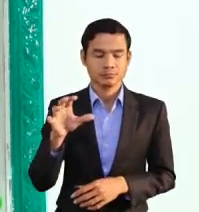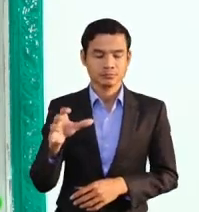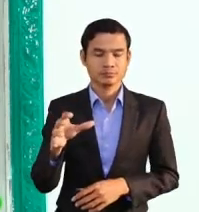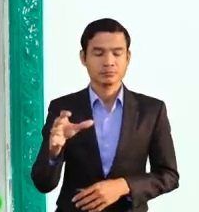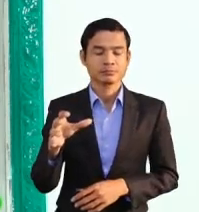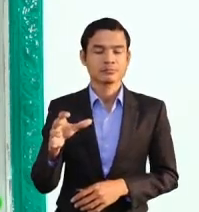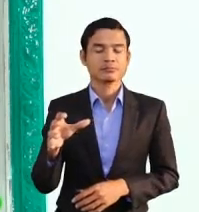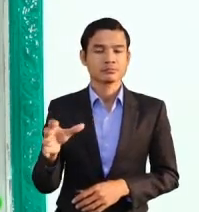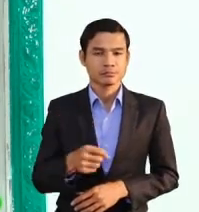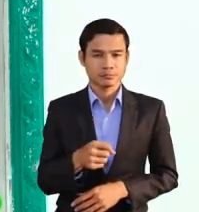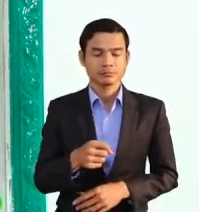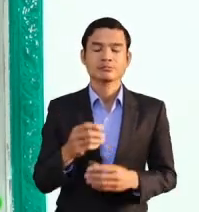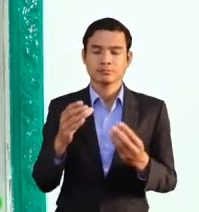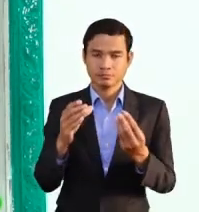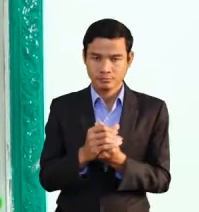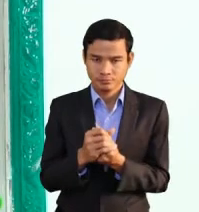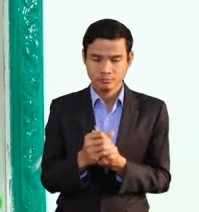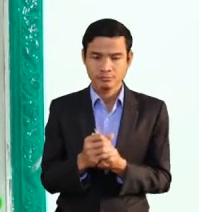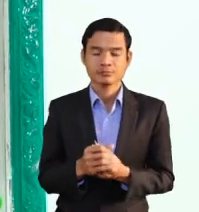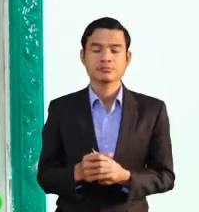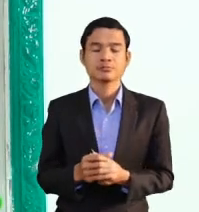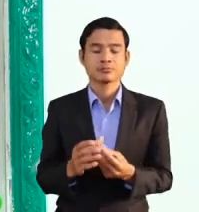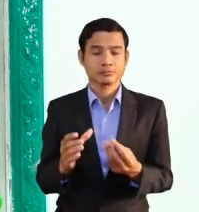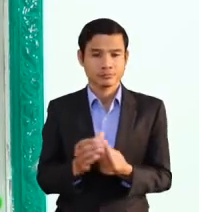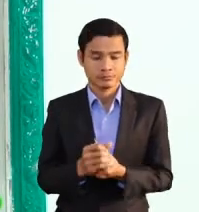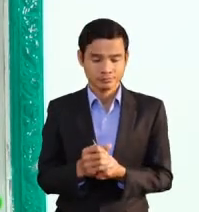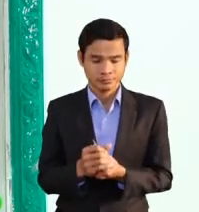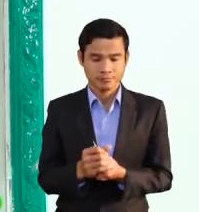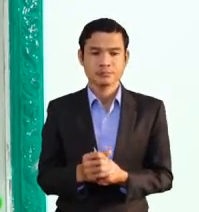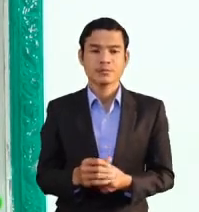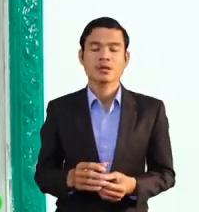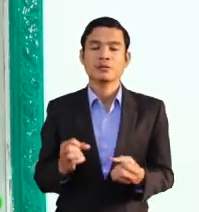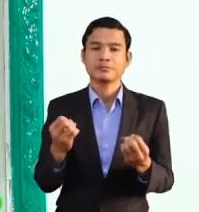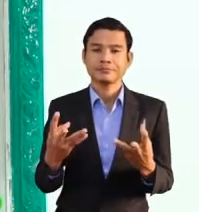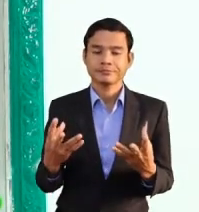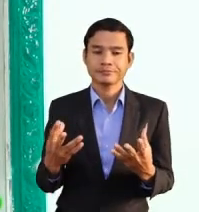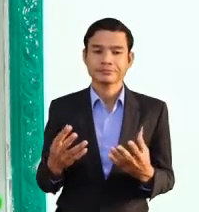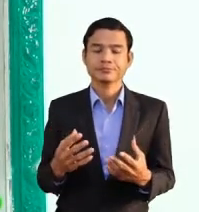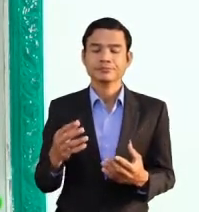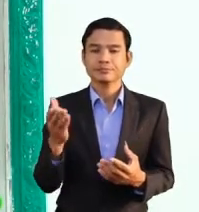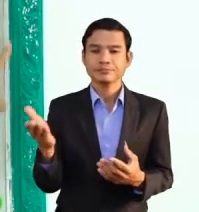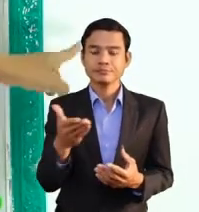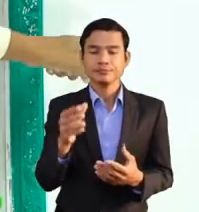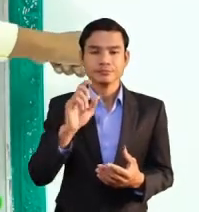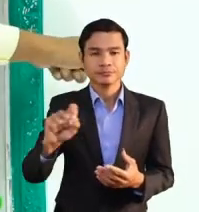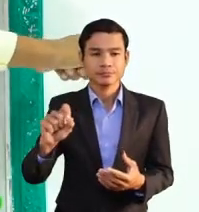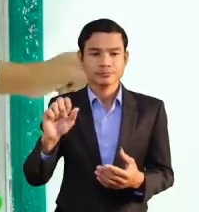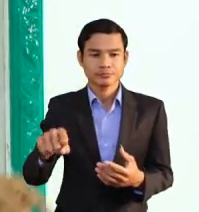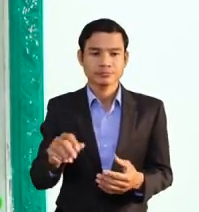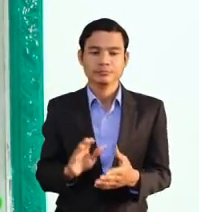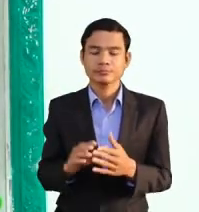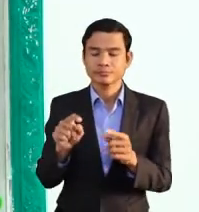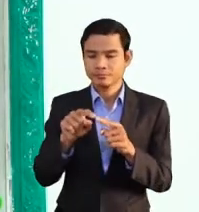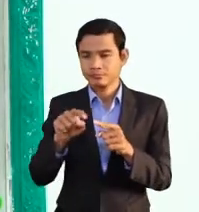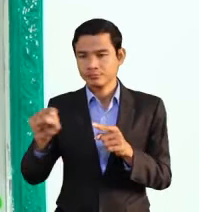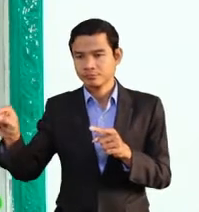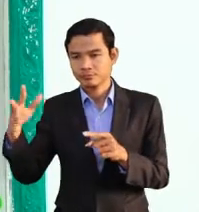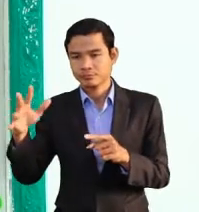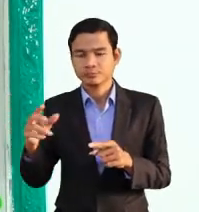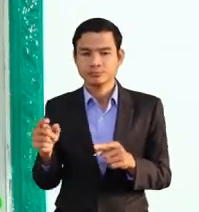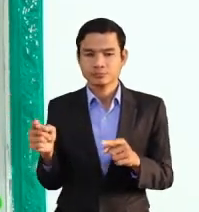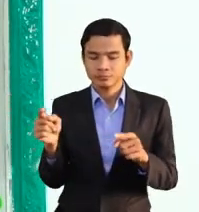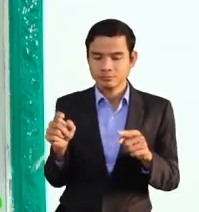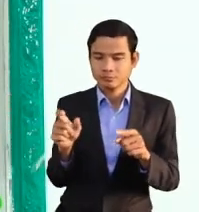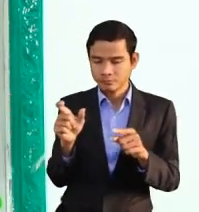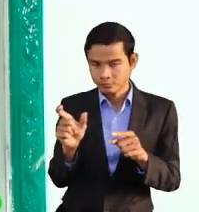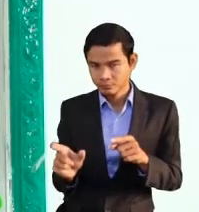trăm nguồn. Chà, bán trăm nguồn. Trăm nguồn vào máng con. Bà con ta xe chăng tớ ọt ốc cũng ai to sẽ lập tiết. Nó còn ná con